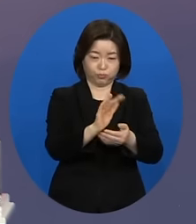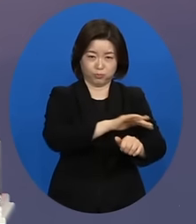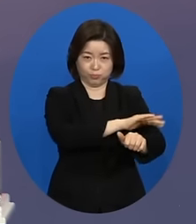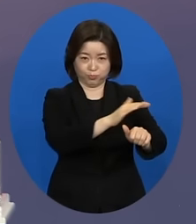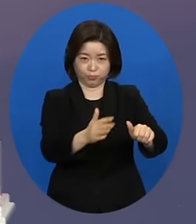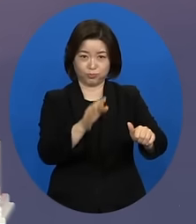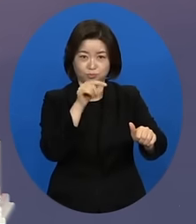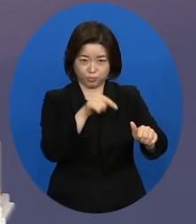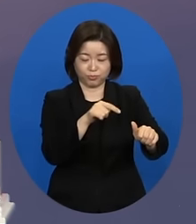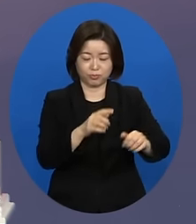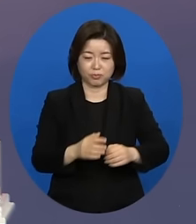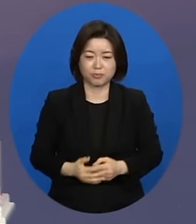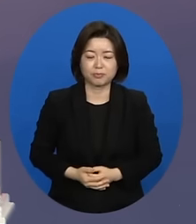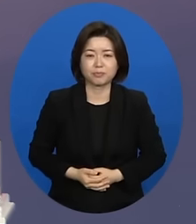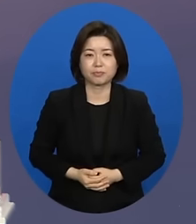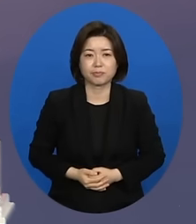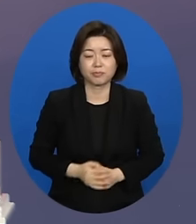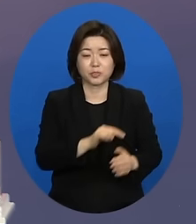거기 한 무덤에